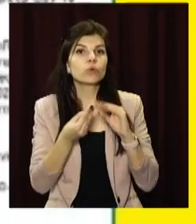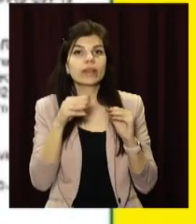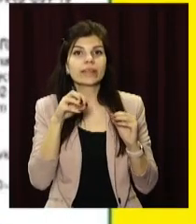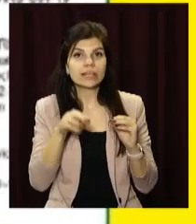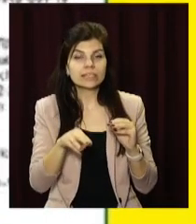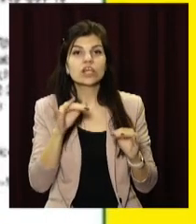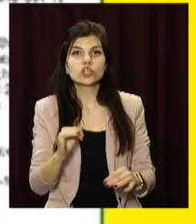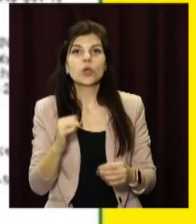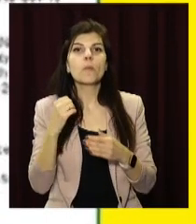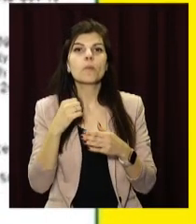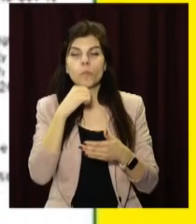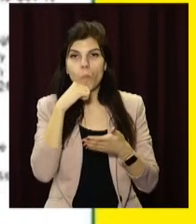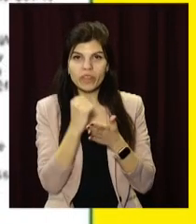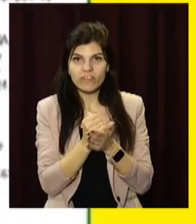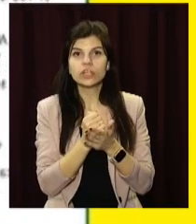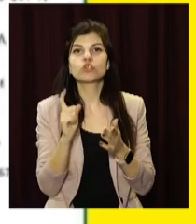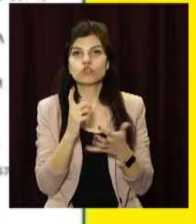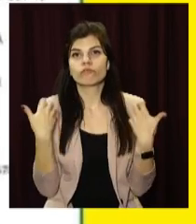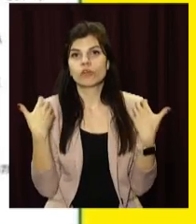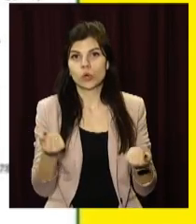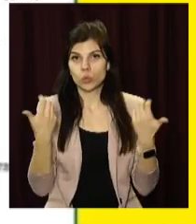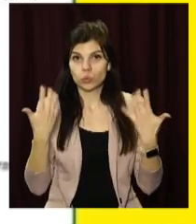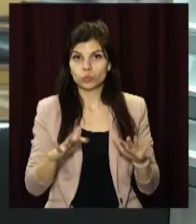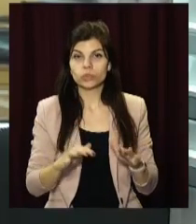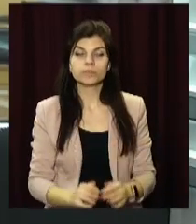тесту і підтвердження одужання.